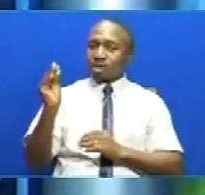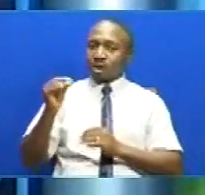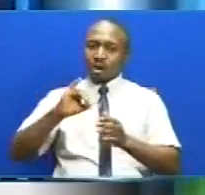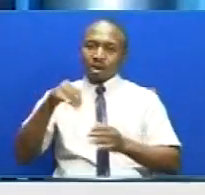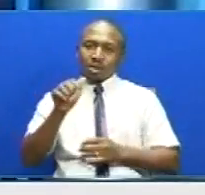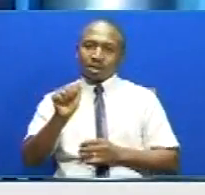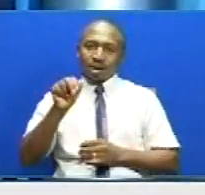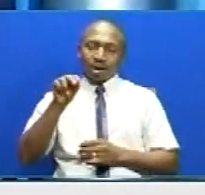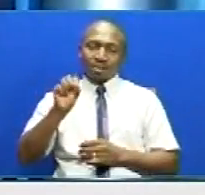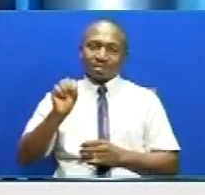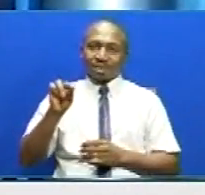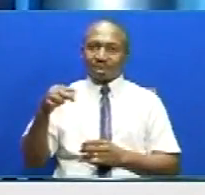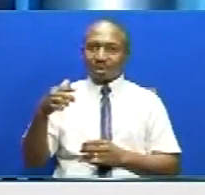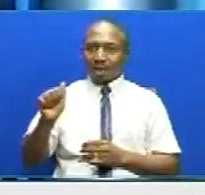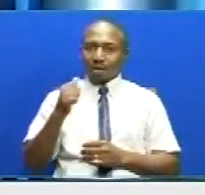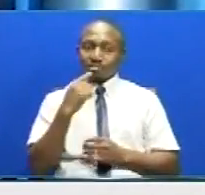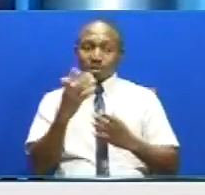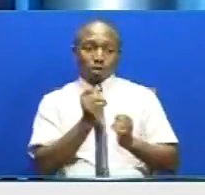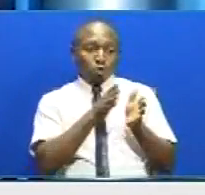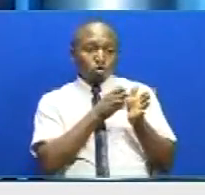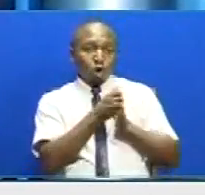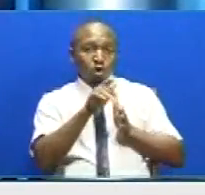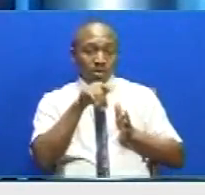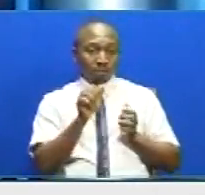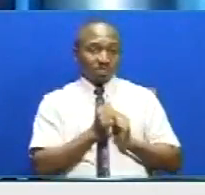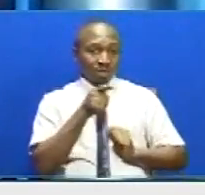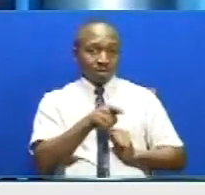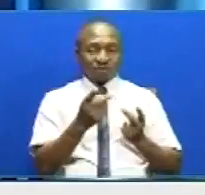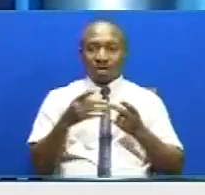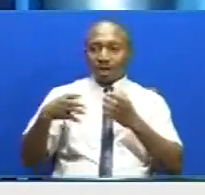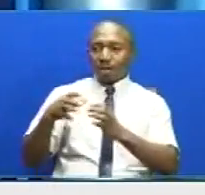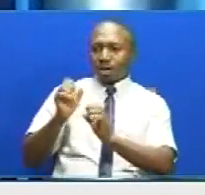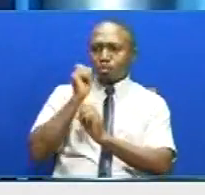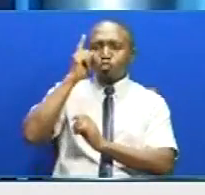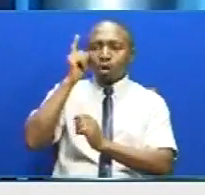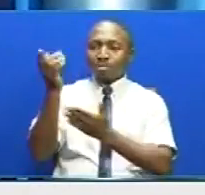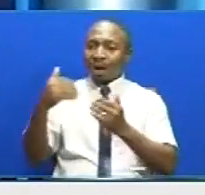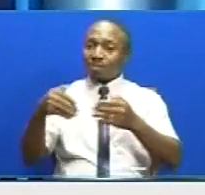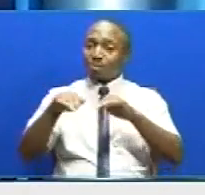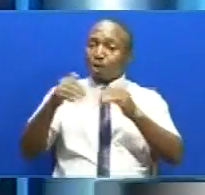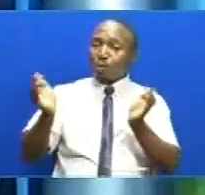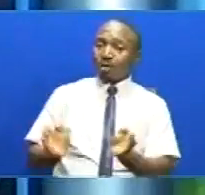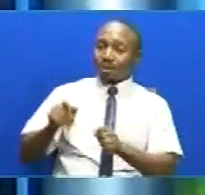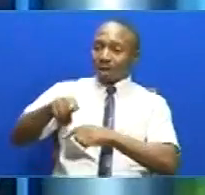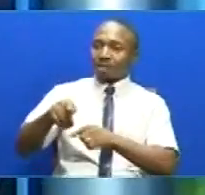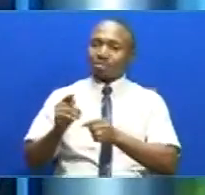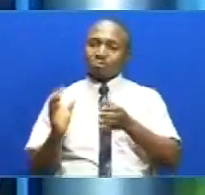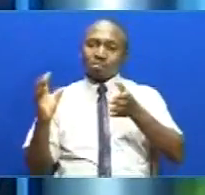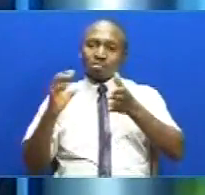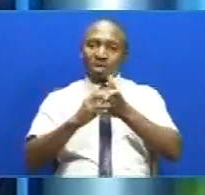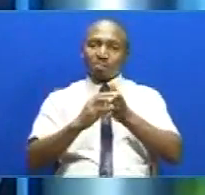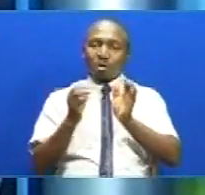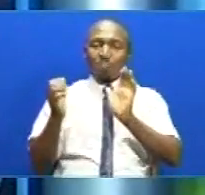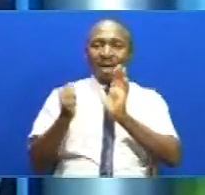Jasinta Mboneko amesema mbali na utoroshaji huo, pia kamati hiyo imebaini baadhi ya katoni hizo zikiwa zimewekwa stika bandia za